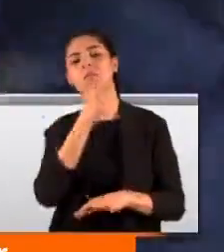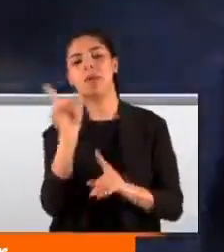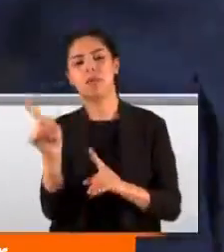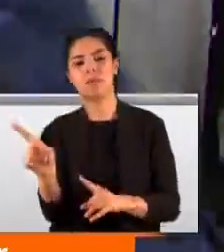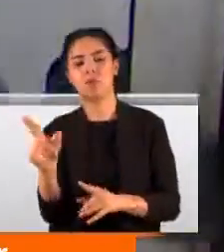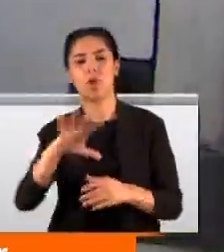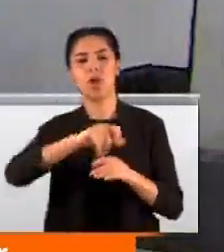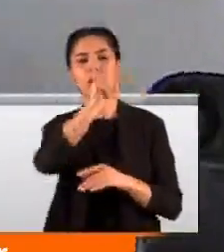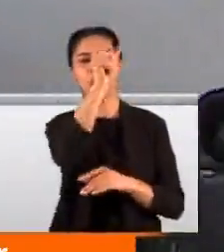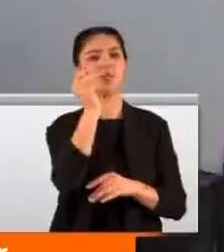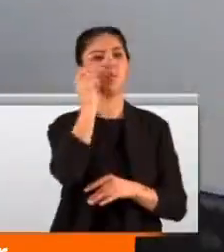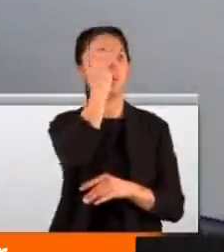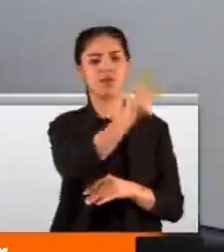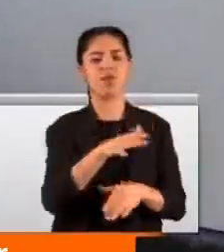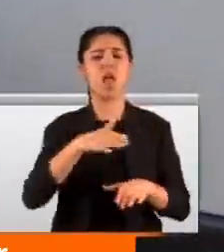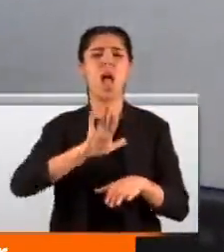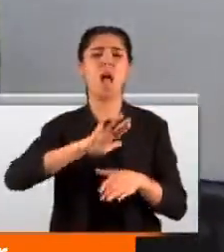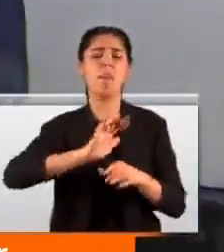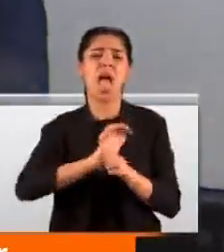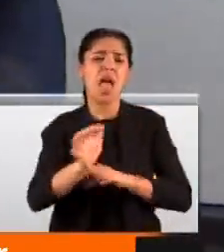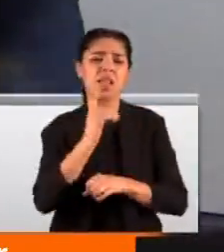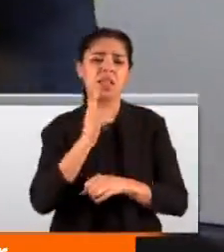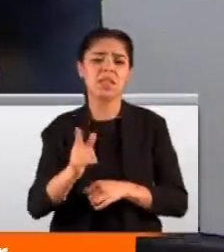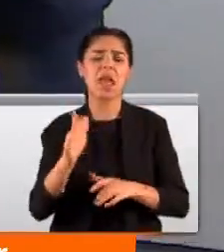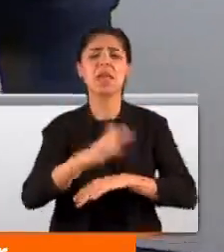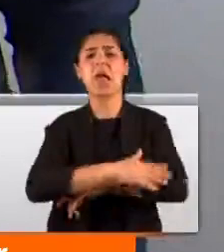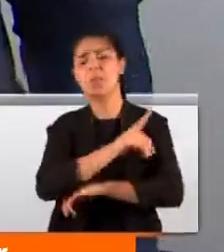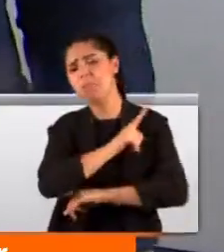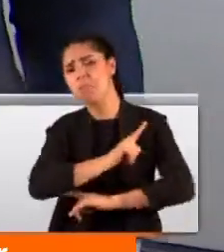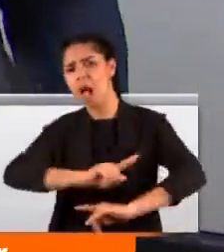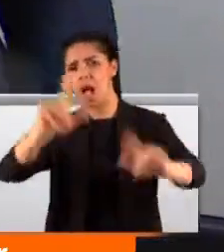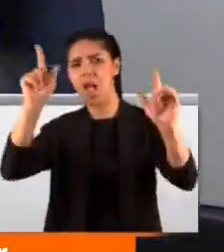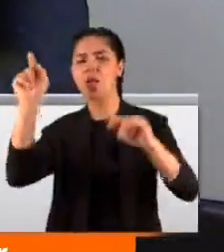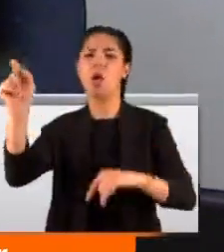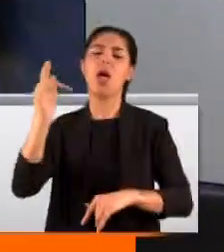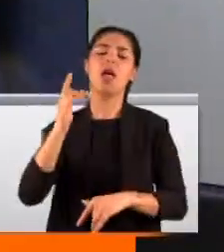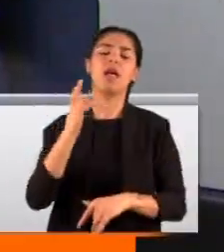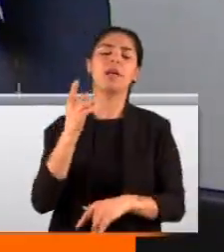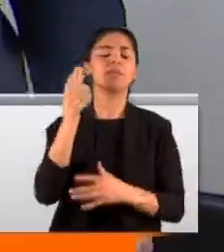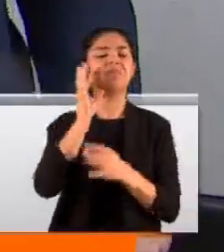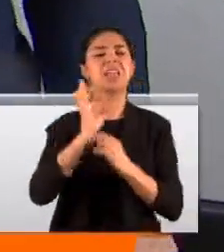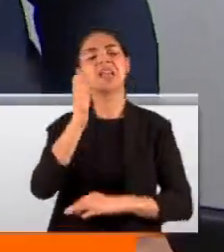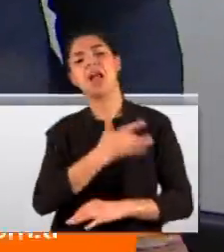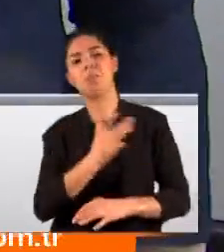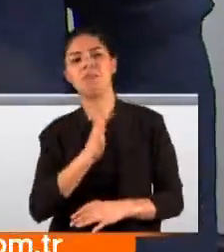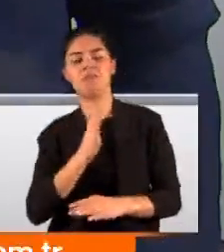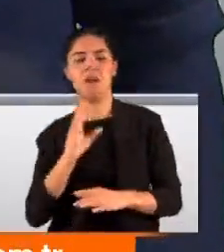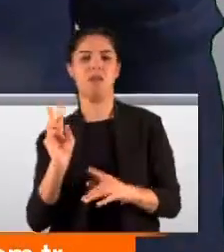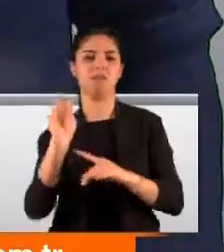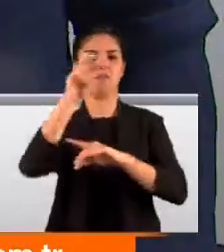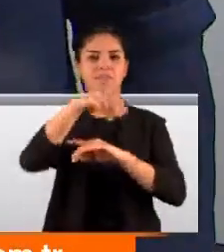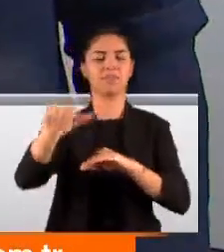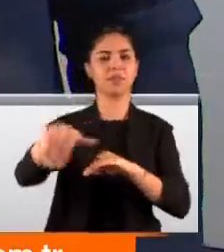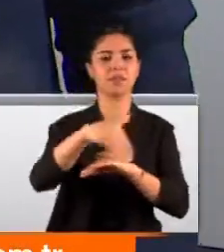habersizdi. Hırsızlardan biri ayağım ezildiyerek yardım çığlıkları attı. O da insanlık görevi adına yardım etmek için aşağı indi. Ancak